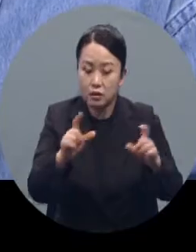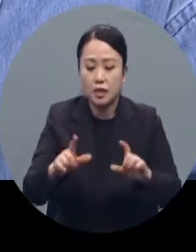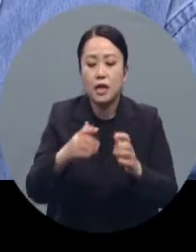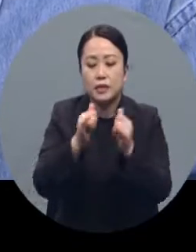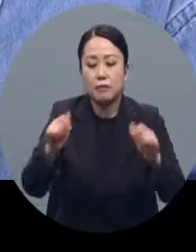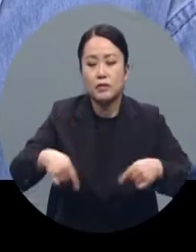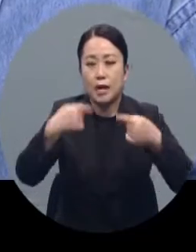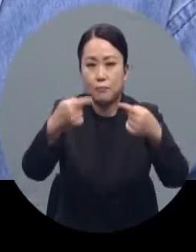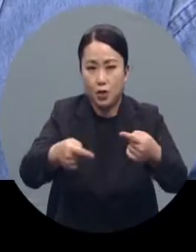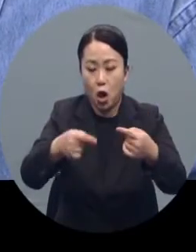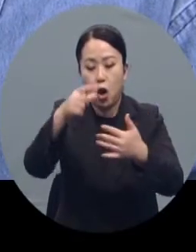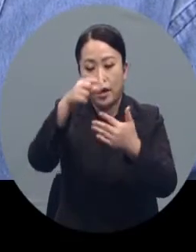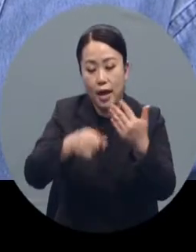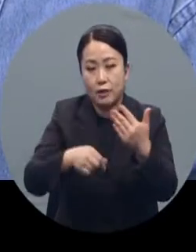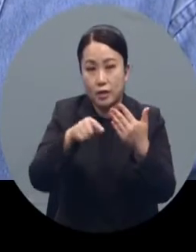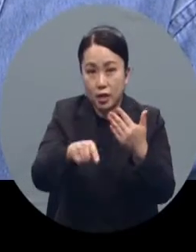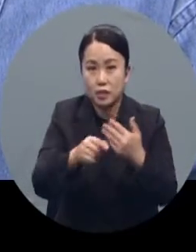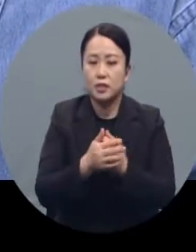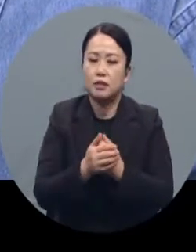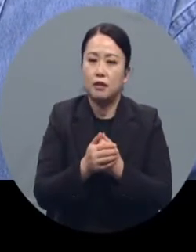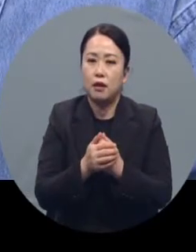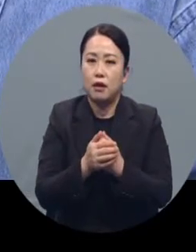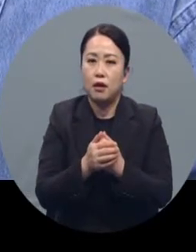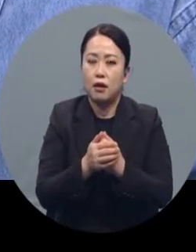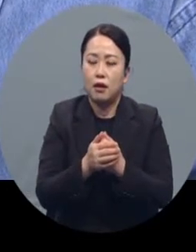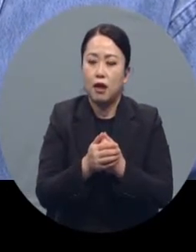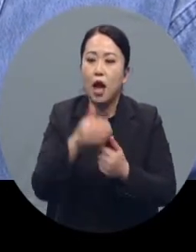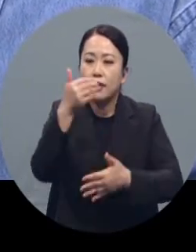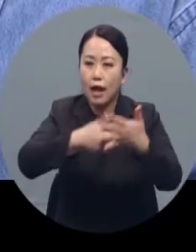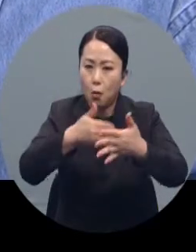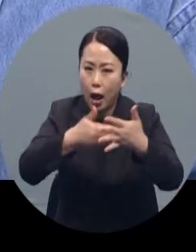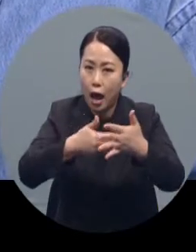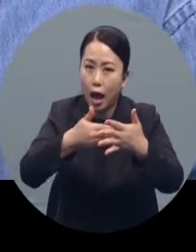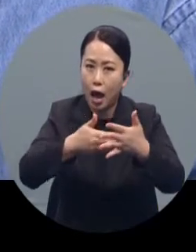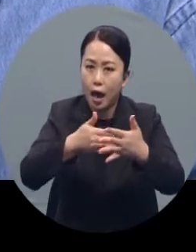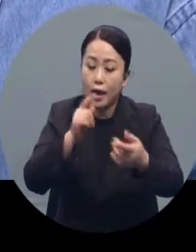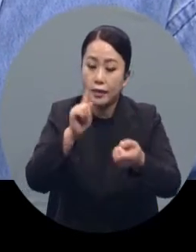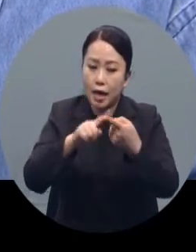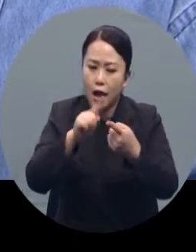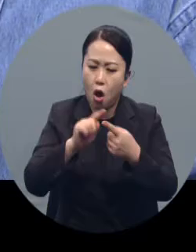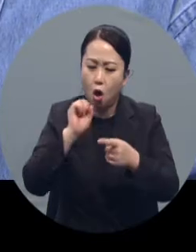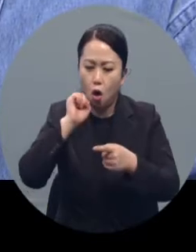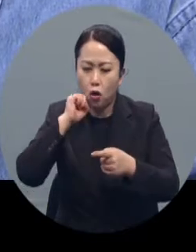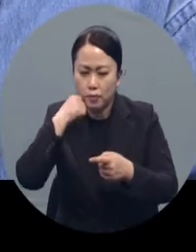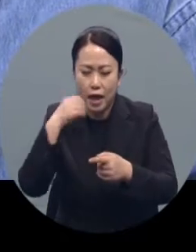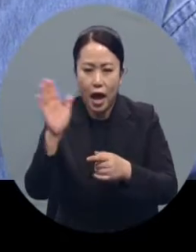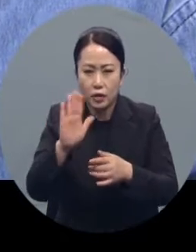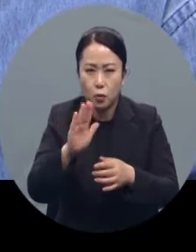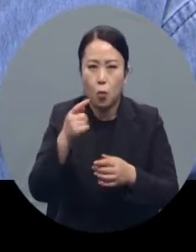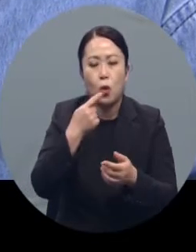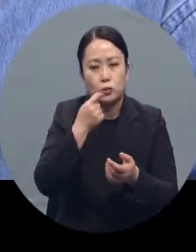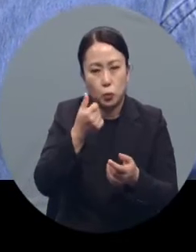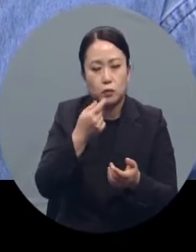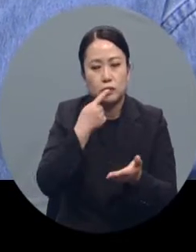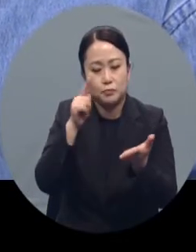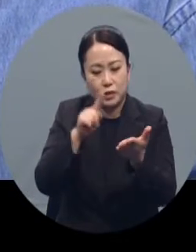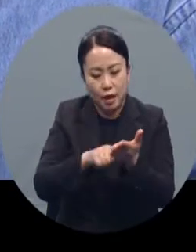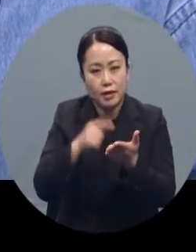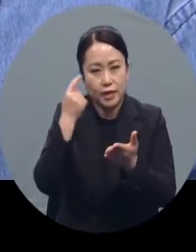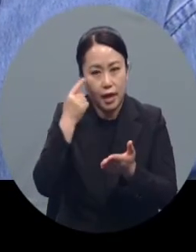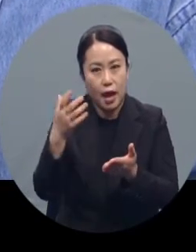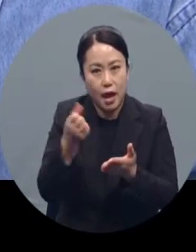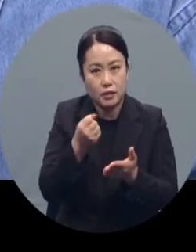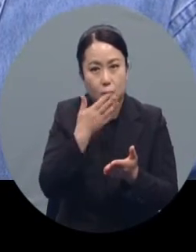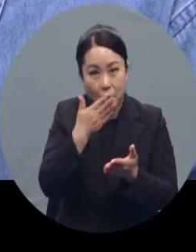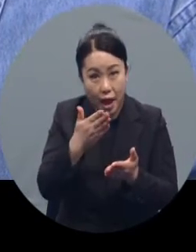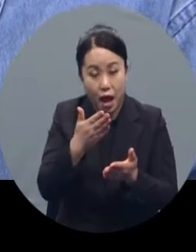참여형 프로젝트가 그런 이제 영화라는 어떤 문턱을 좀 낮춰주는 그런 역할을